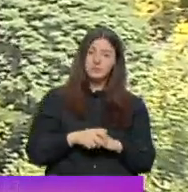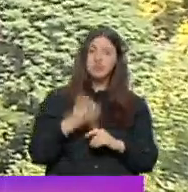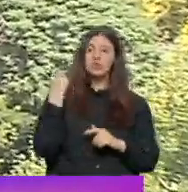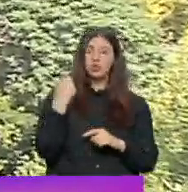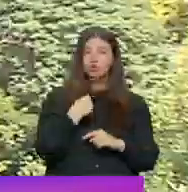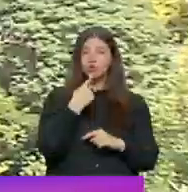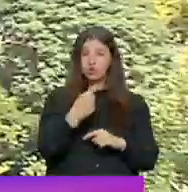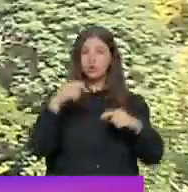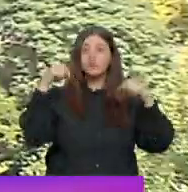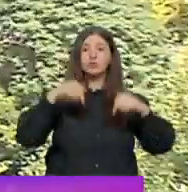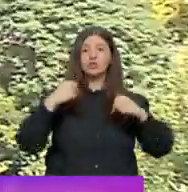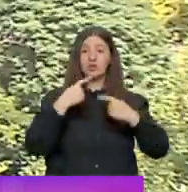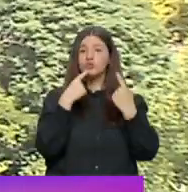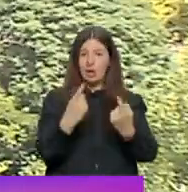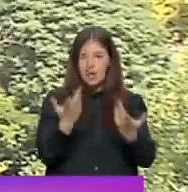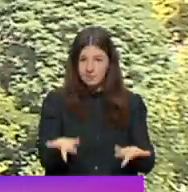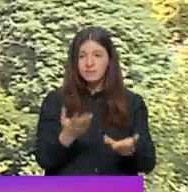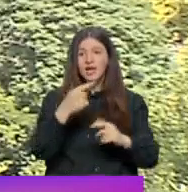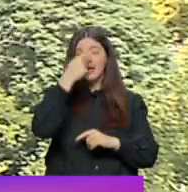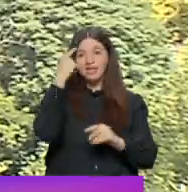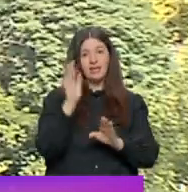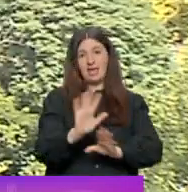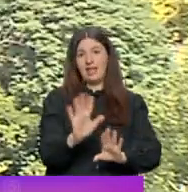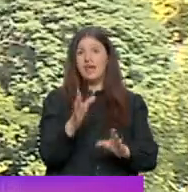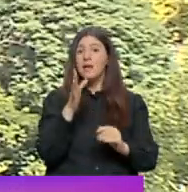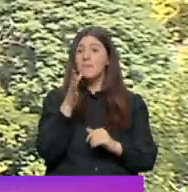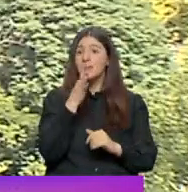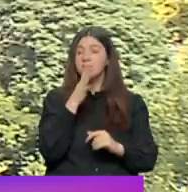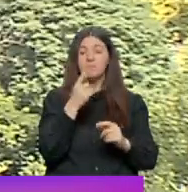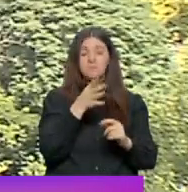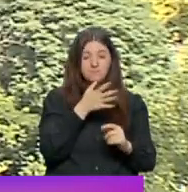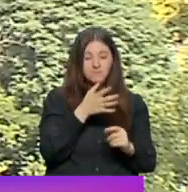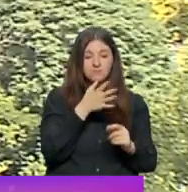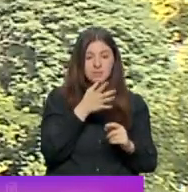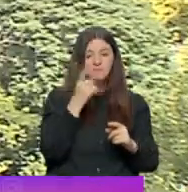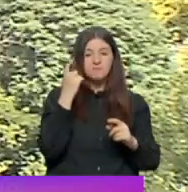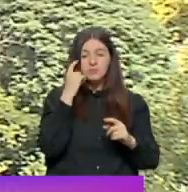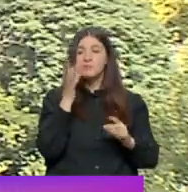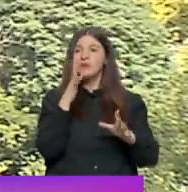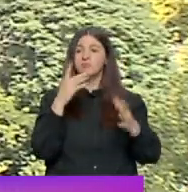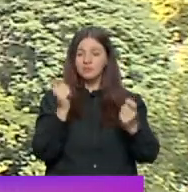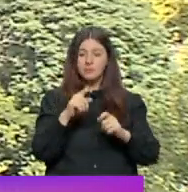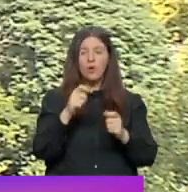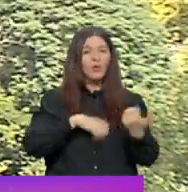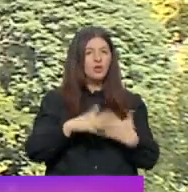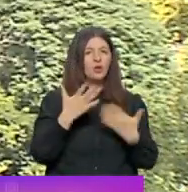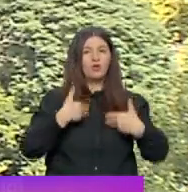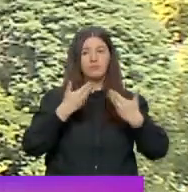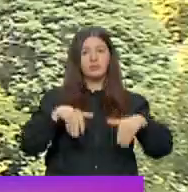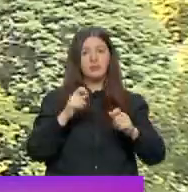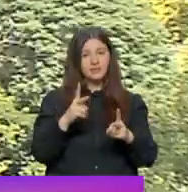Dün de söyledik, bugün de söyleyelim. Kader değil. Bilim bilgiyle ilerlendiğinde bu afetler